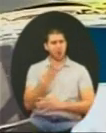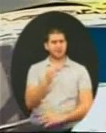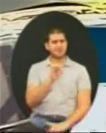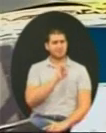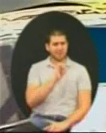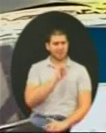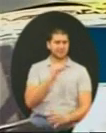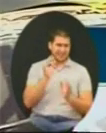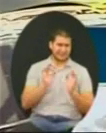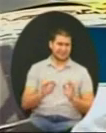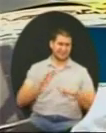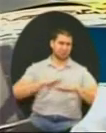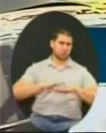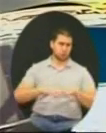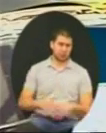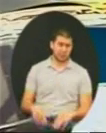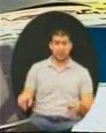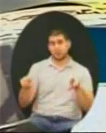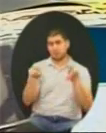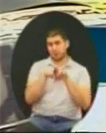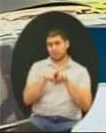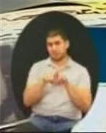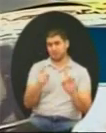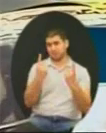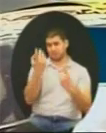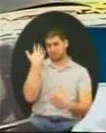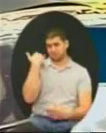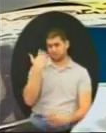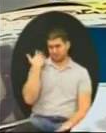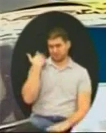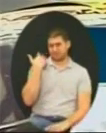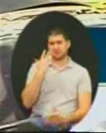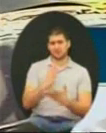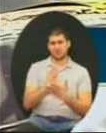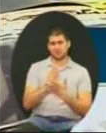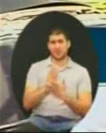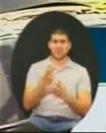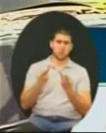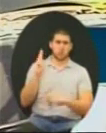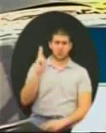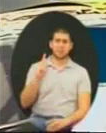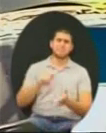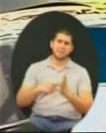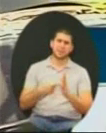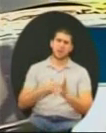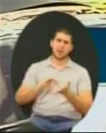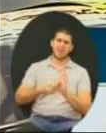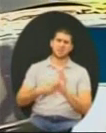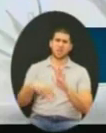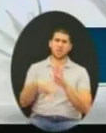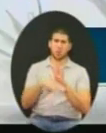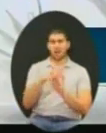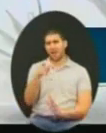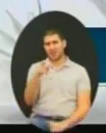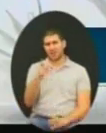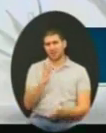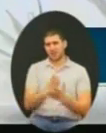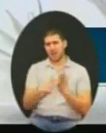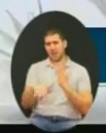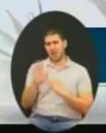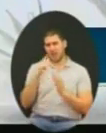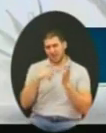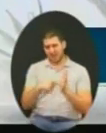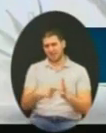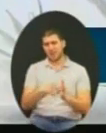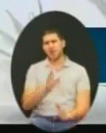ומקצועי, כמו שהיה פעם שעבר ורק יותר, במטרה להעביר את החוק. אבל הנה, אתה הצבעת על